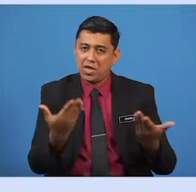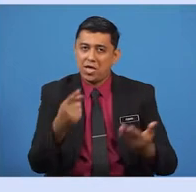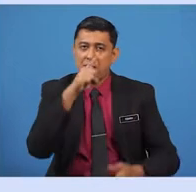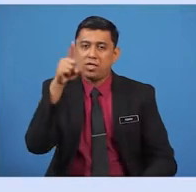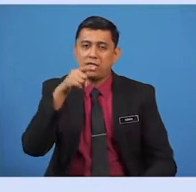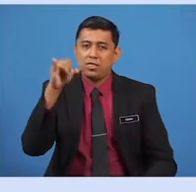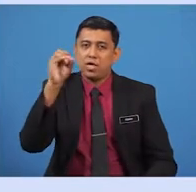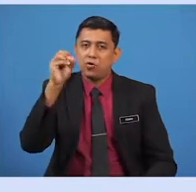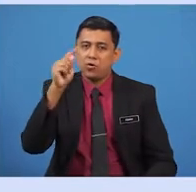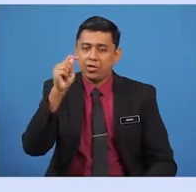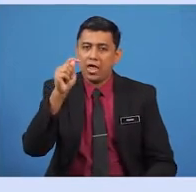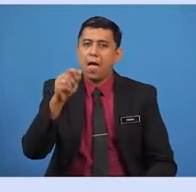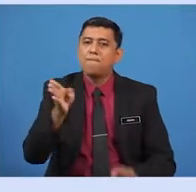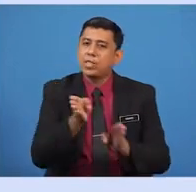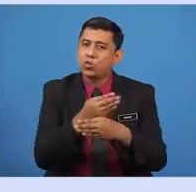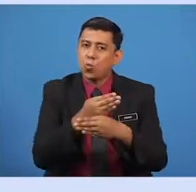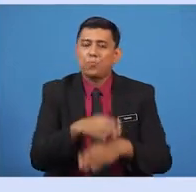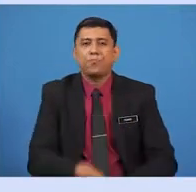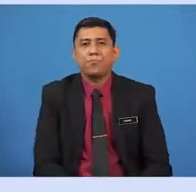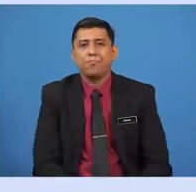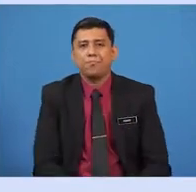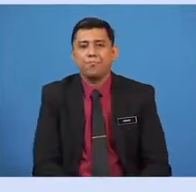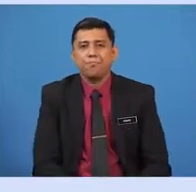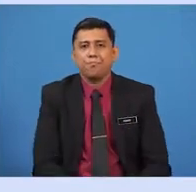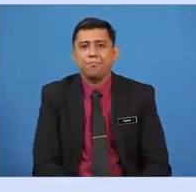bagaimanakah zigot dibentuk?